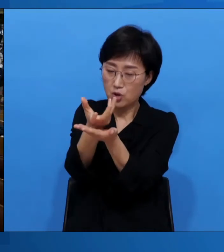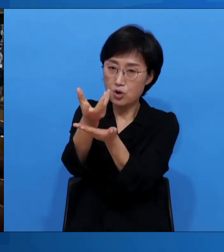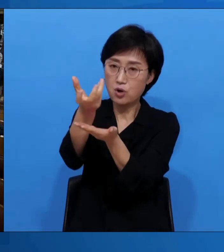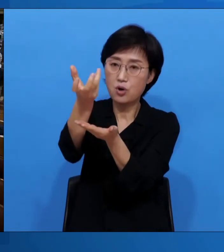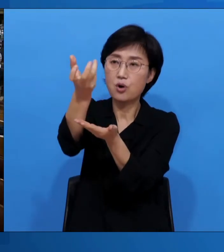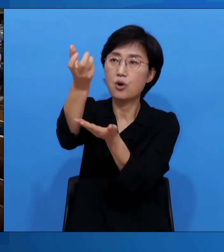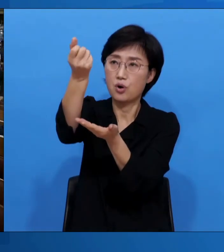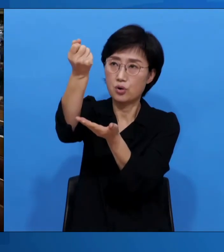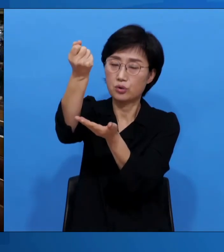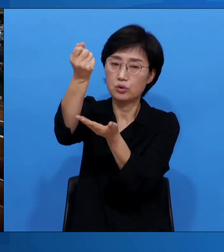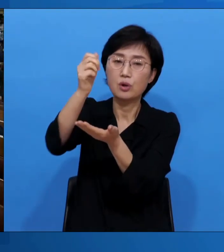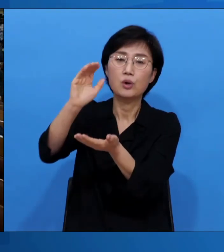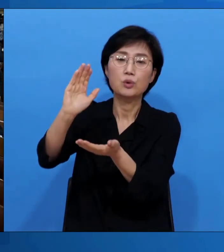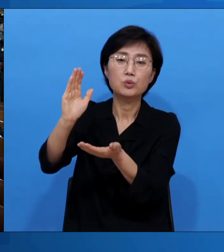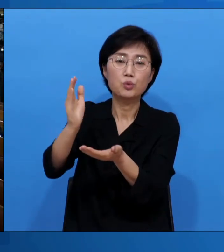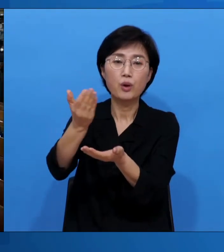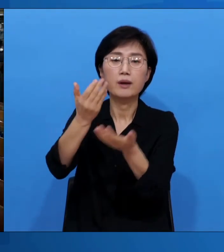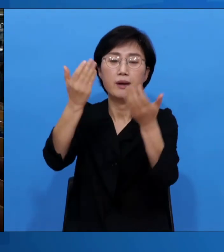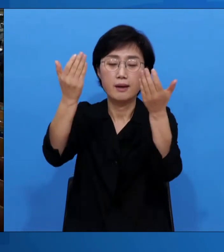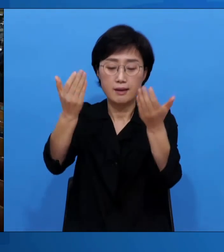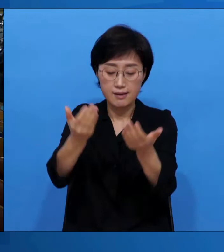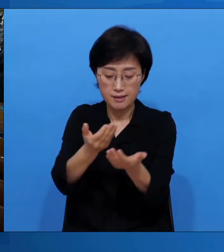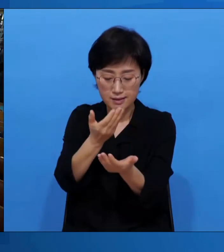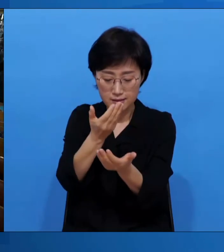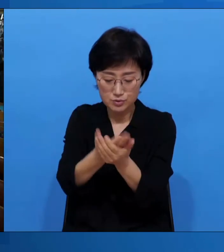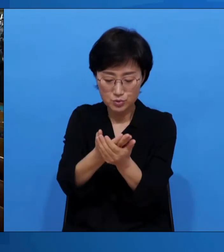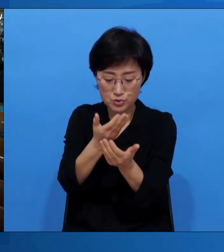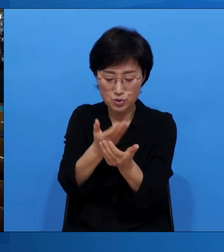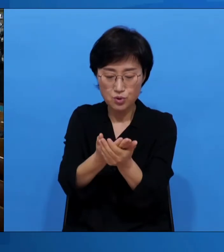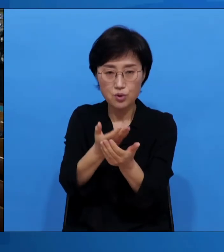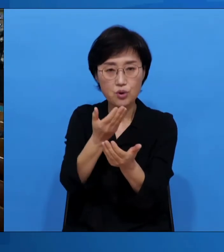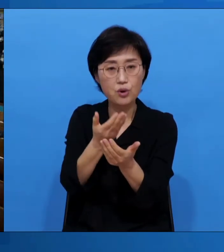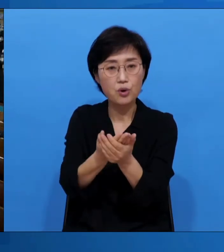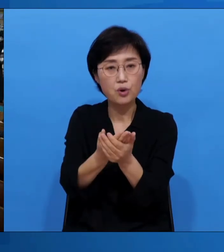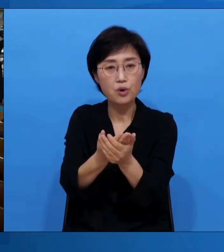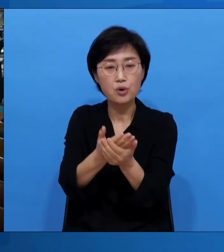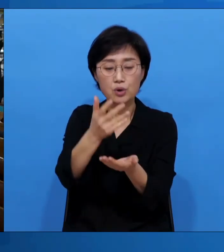하나님 것이 되게 하소서.